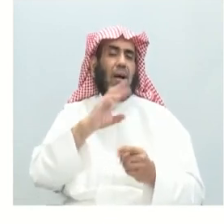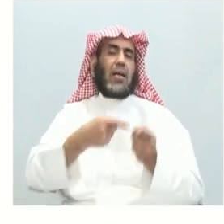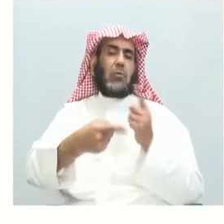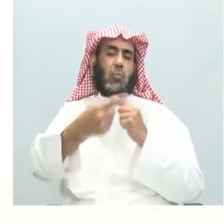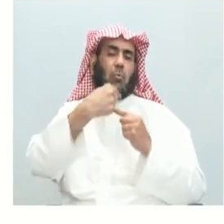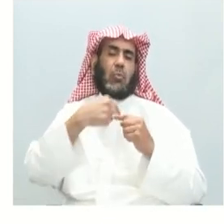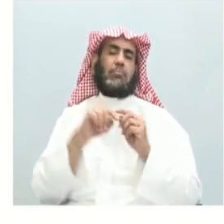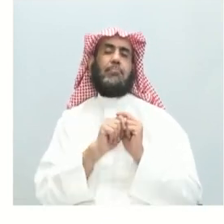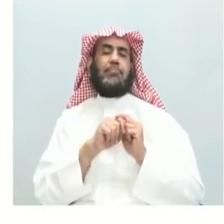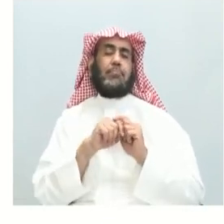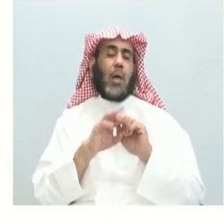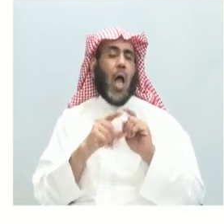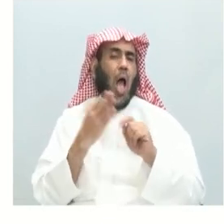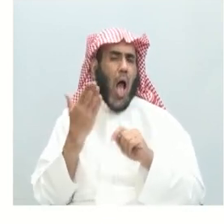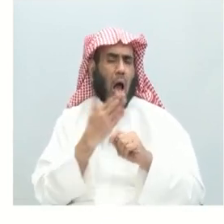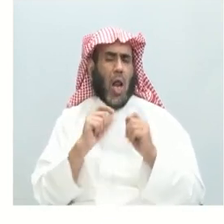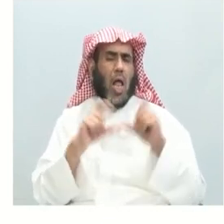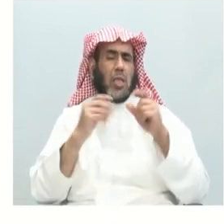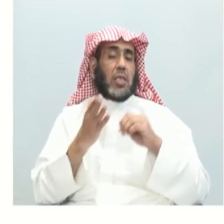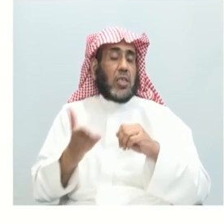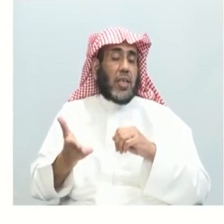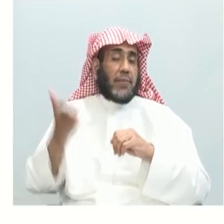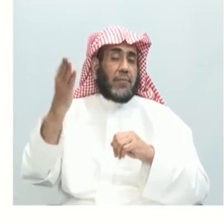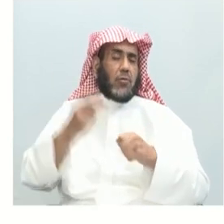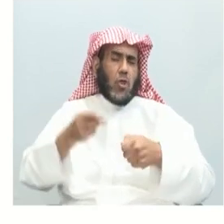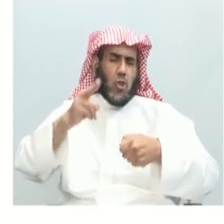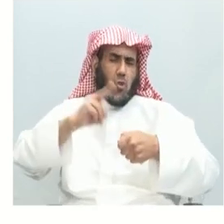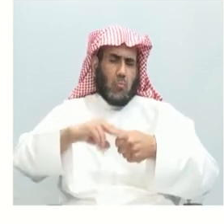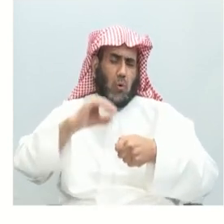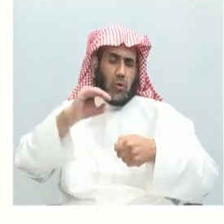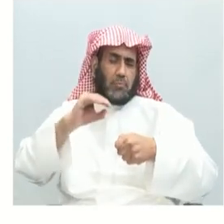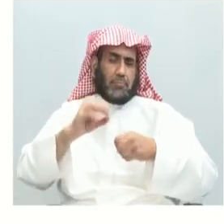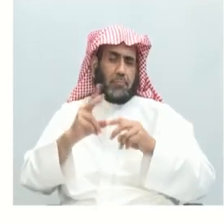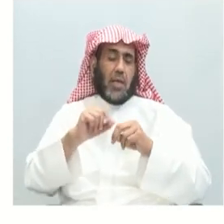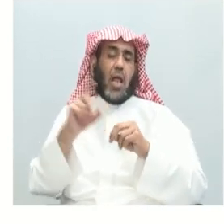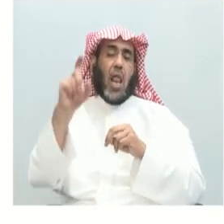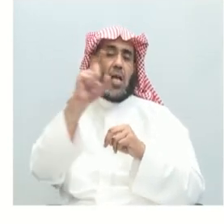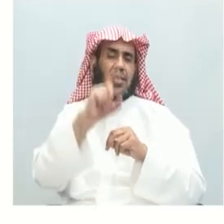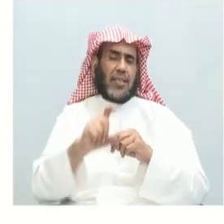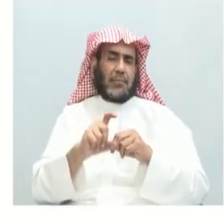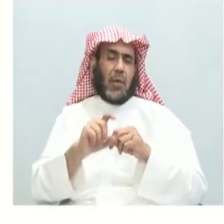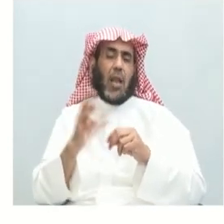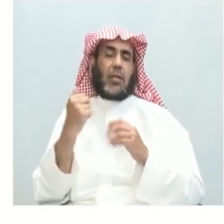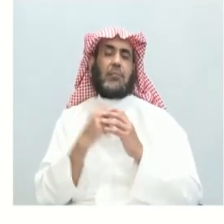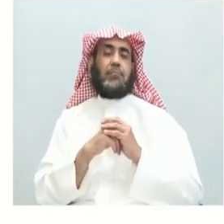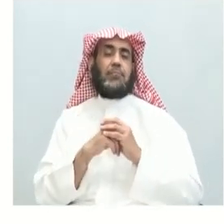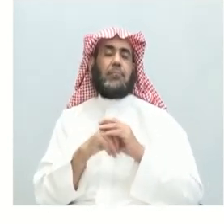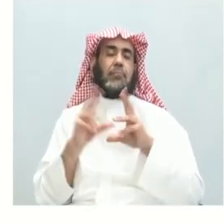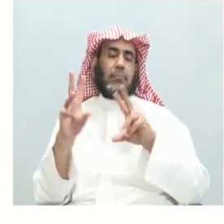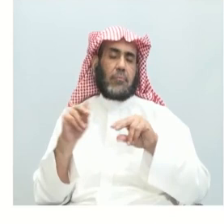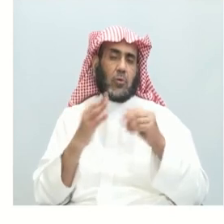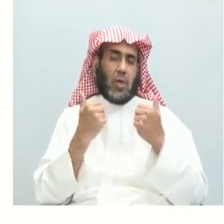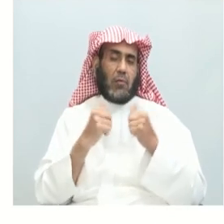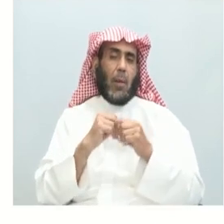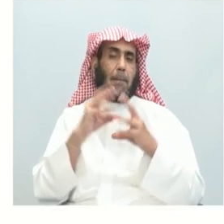امه اقراوا الحديث الشريف ثم اجيب عن الاسئله الاتيه اذا دعونا